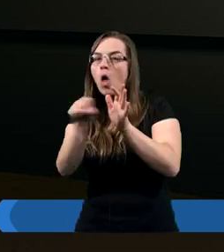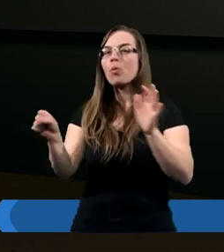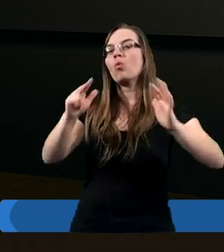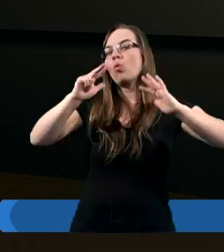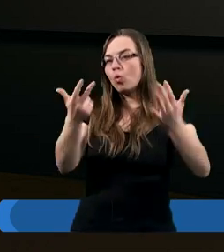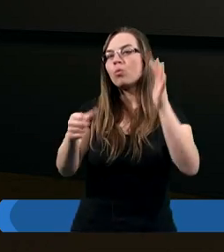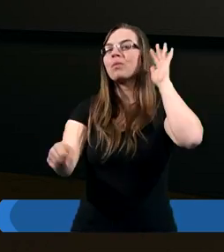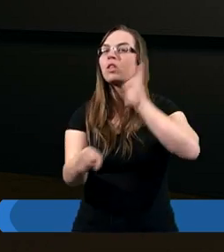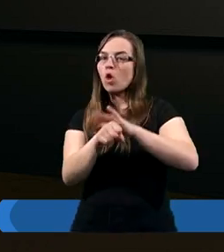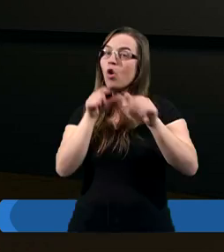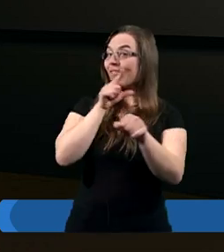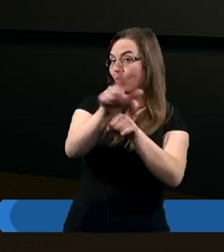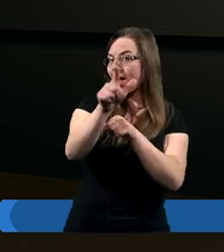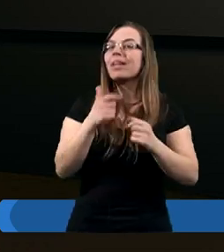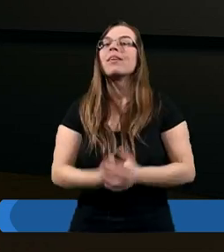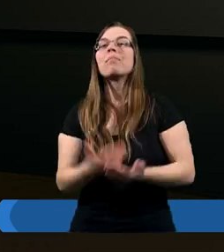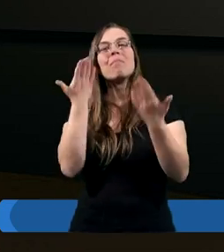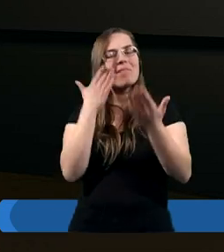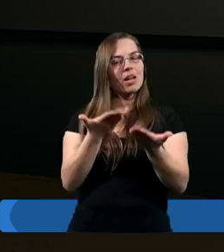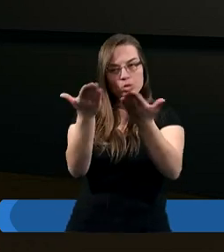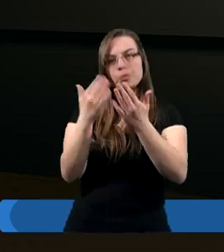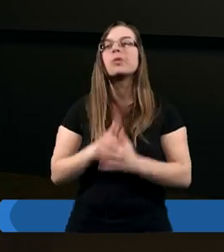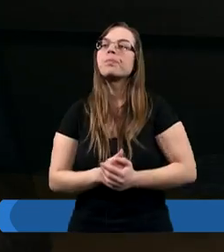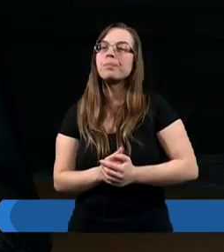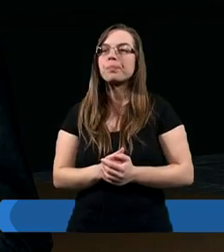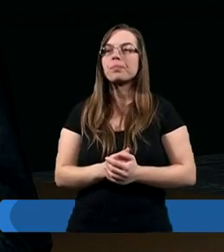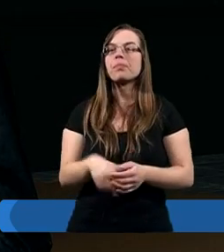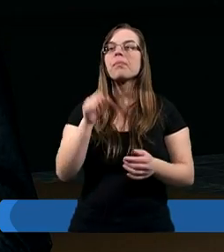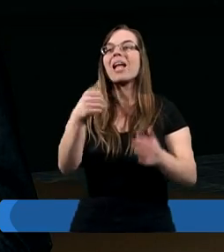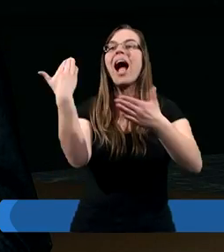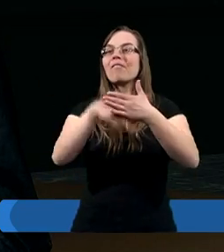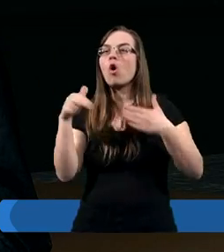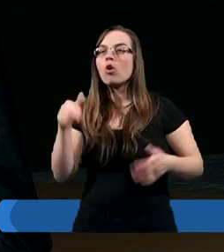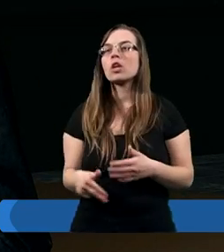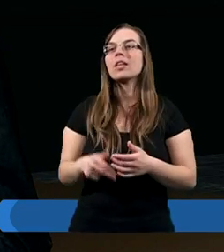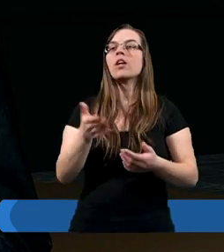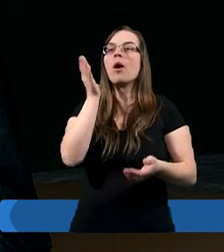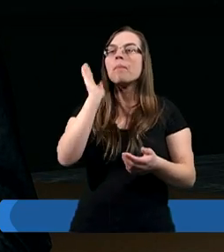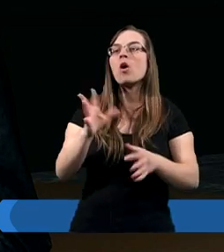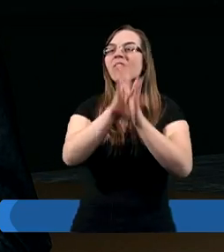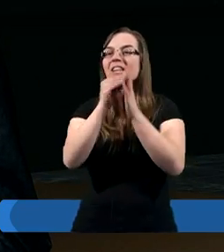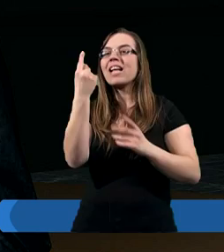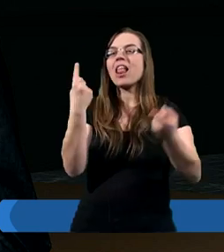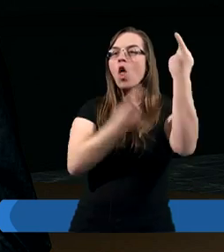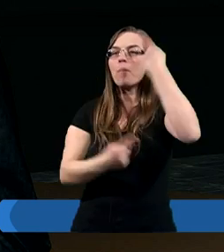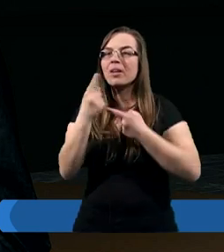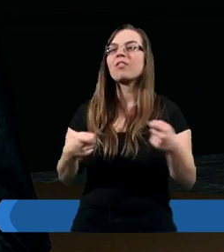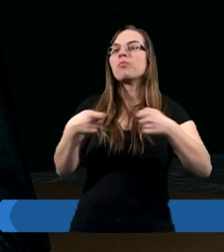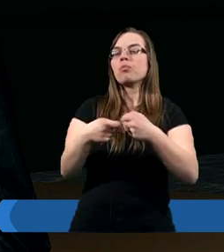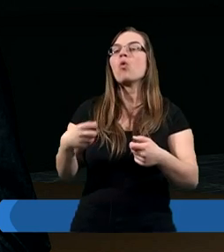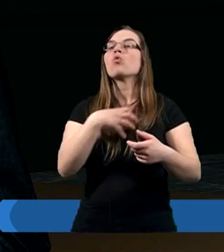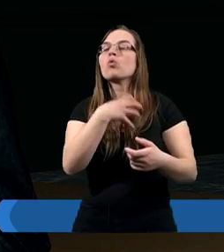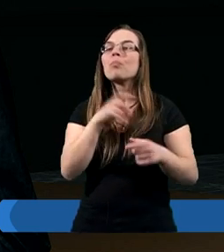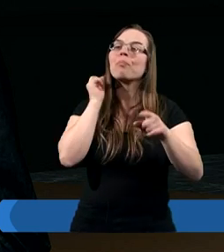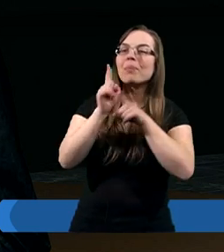8 do 12. Bardzo proszę, Andrzeju. A w końcu, bądźcie wszyscy jednomyślni,